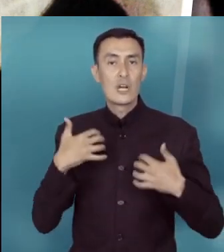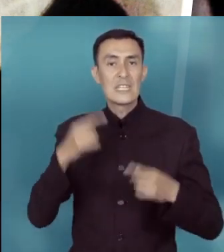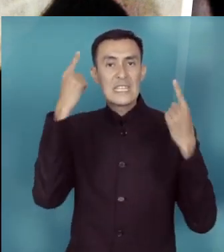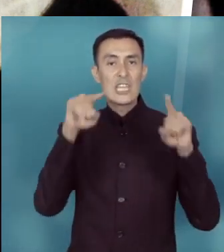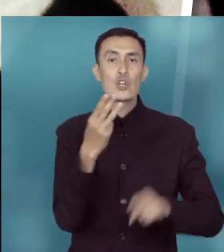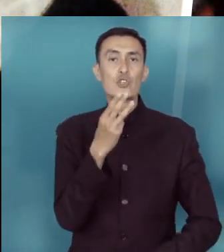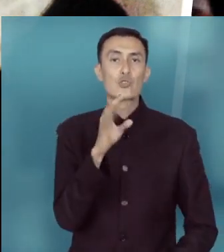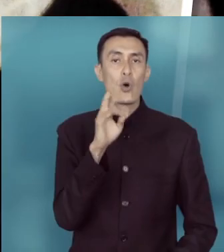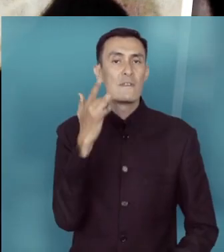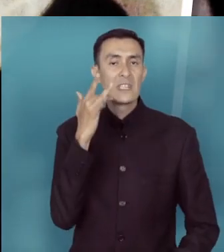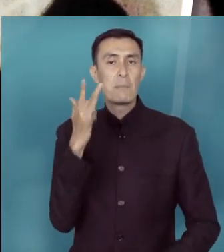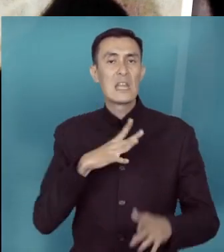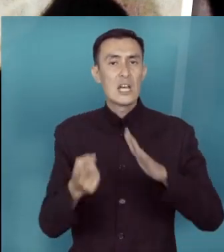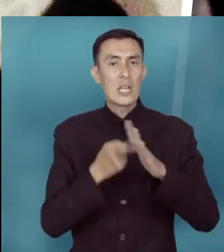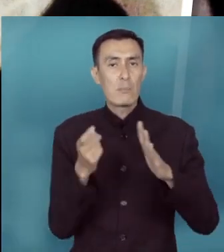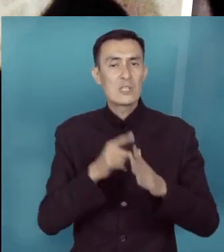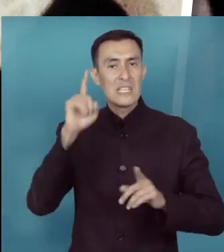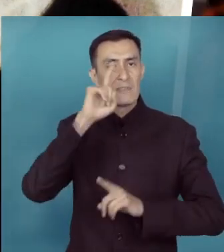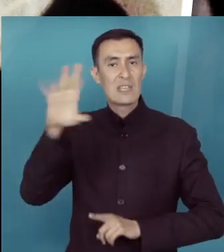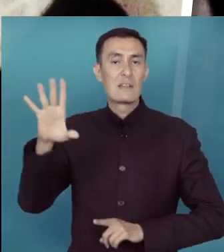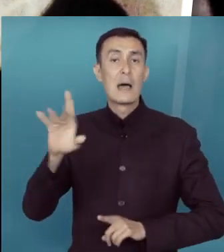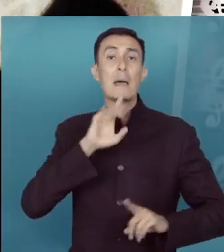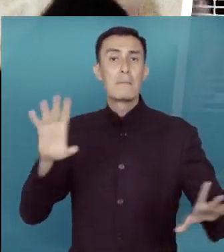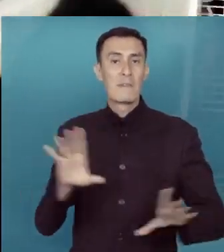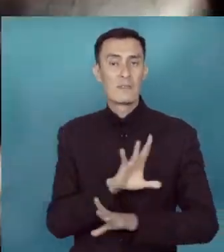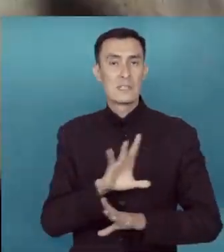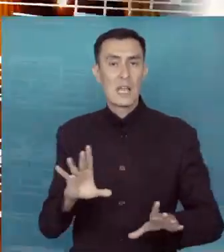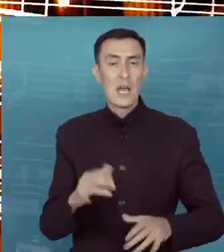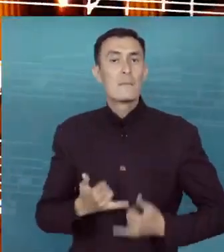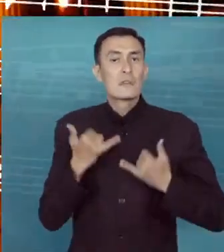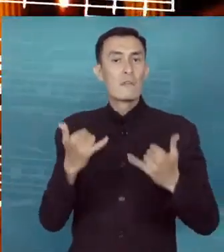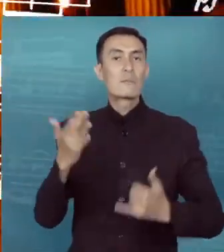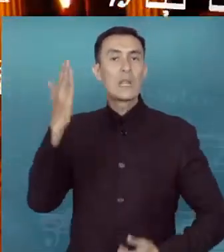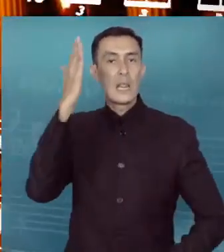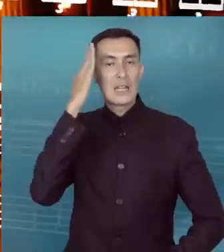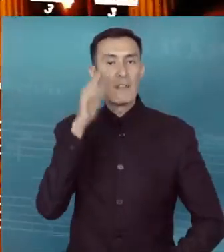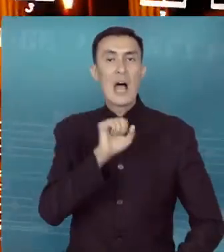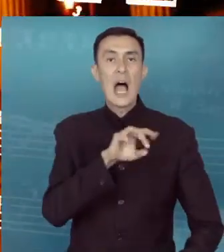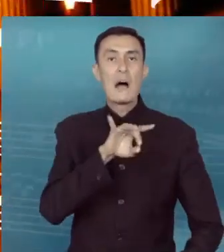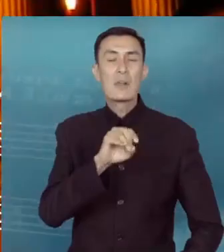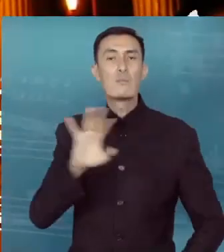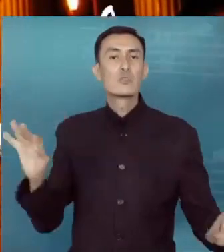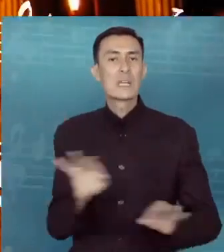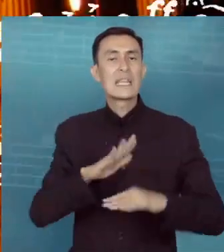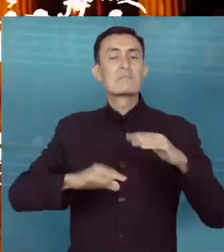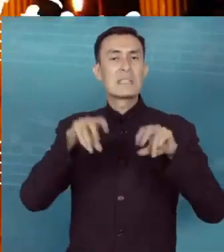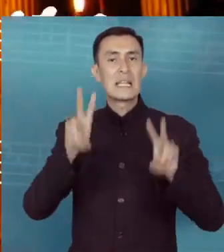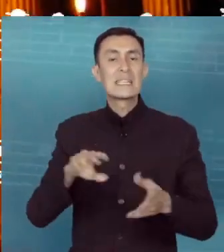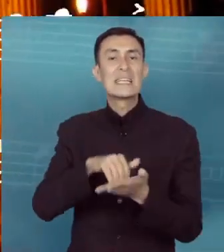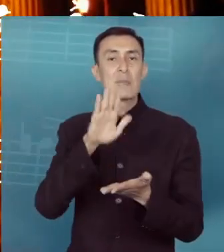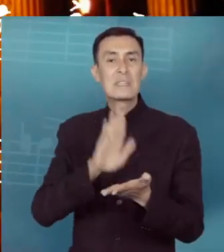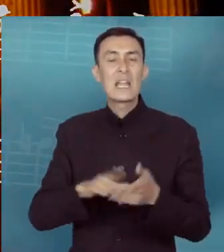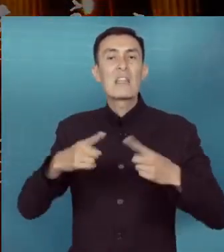Шокая, подвергали постоянным допросам всемирно известного певца. Склонившие голову перед талантом Амре музыкальные